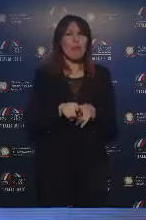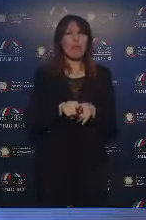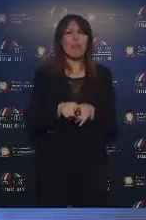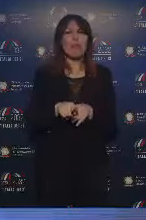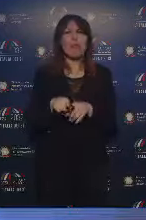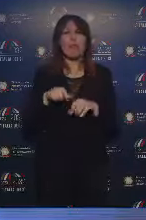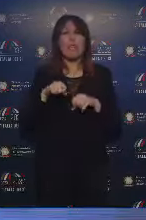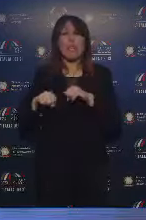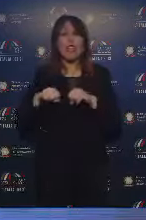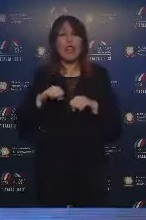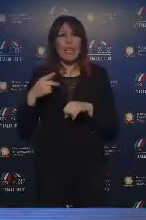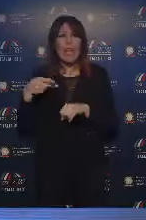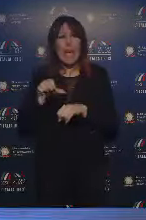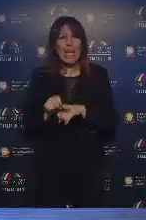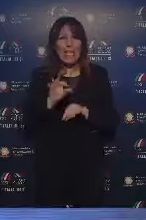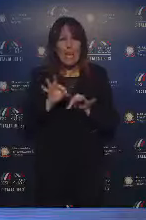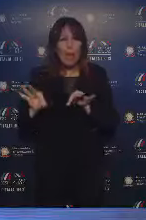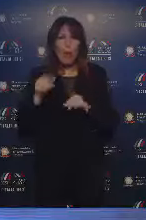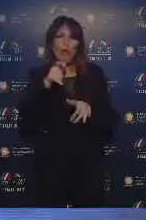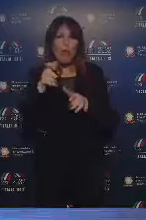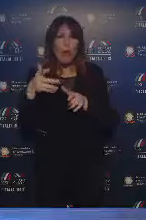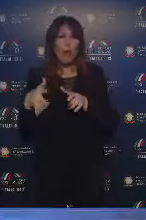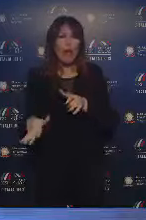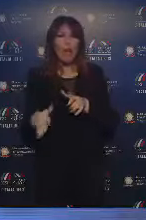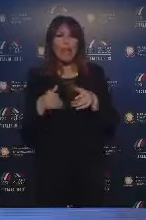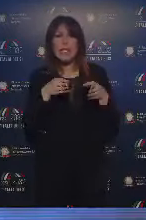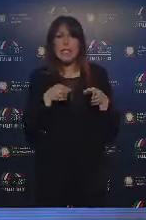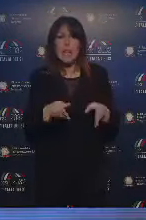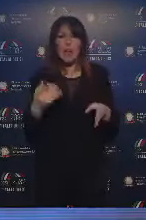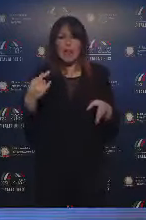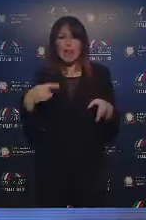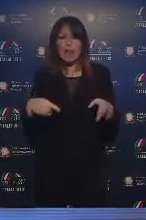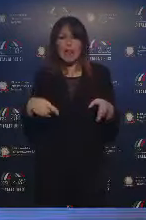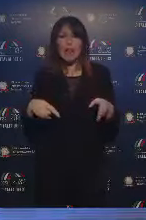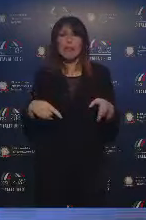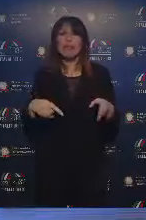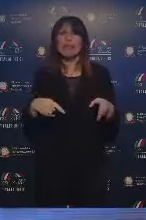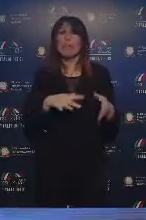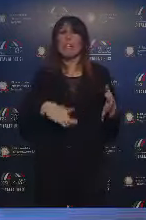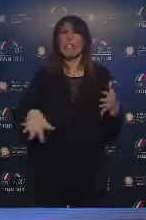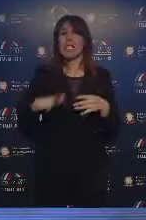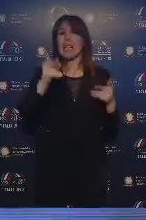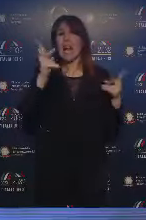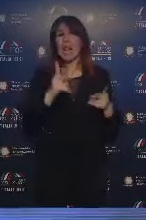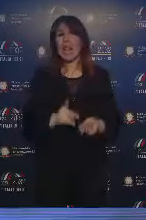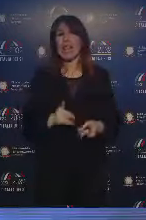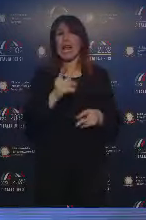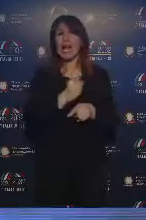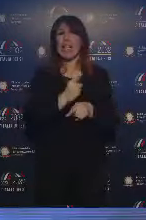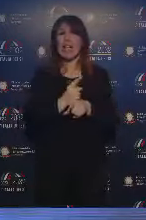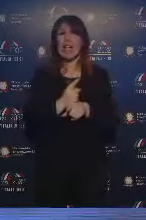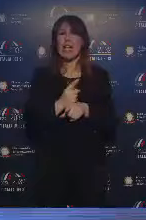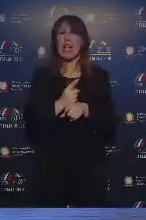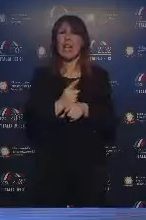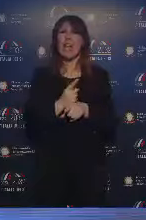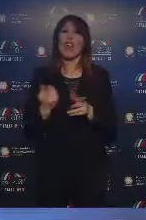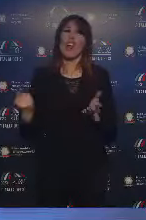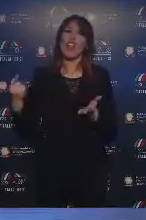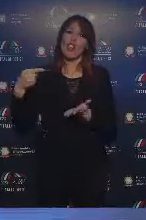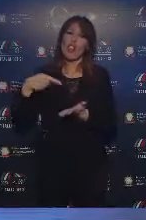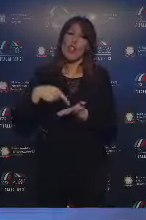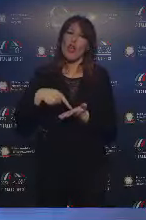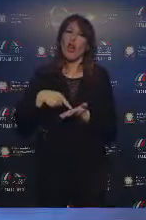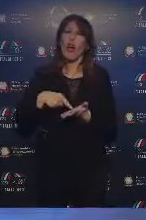Anas l'obiettivo è di permettere a quella straordinaria realtà di tornare ad avere